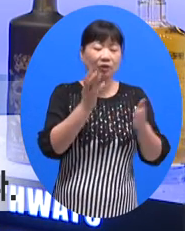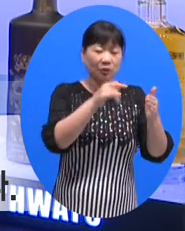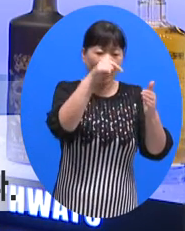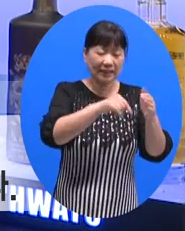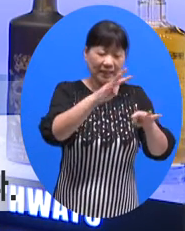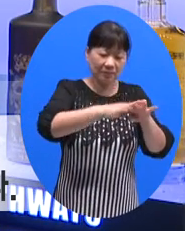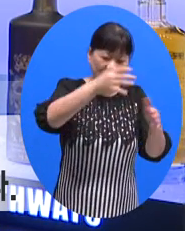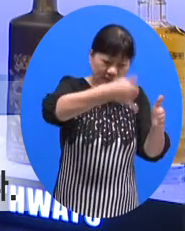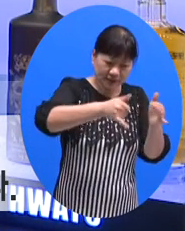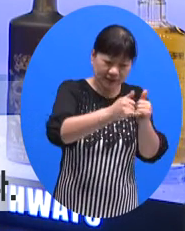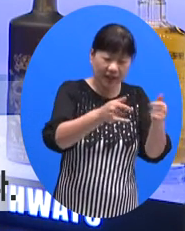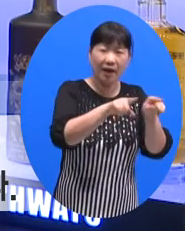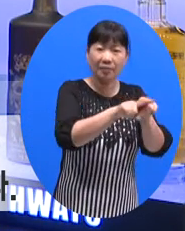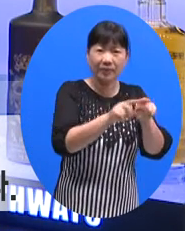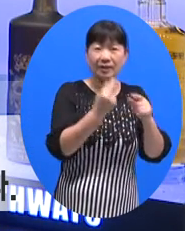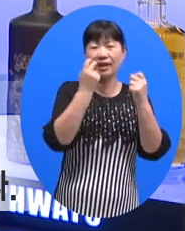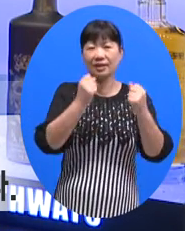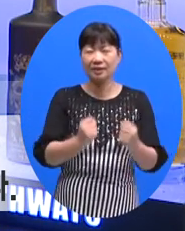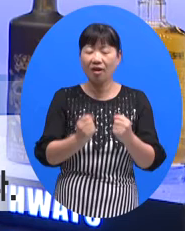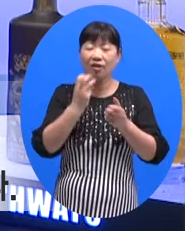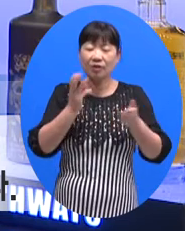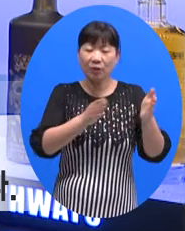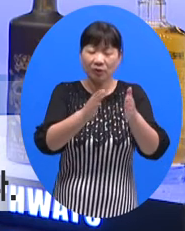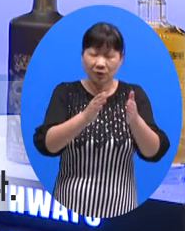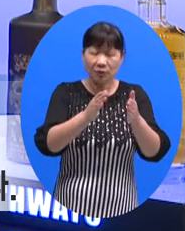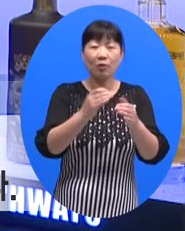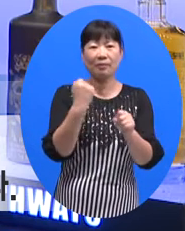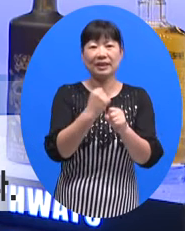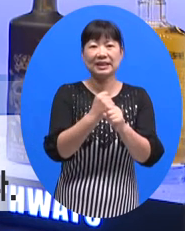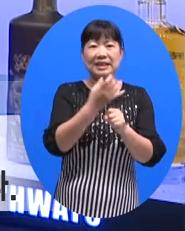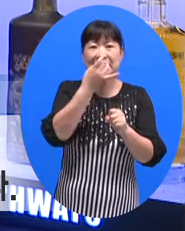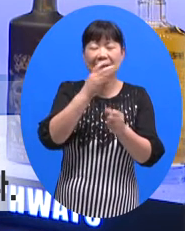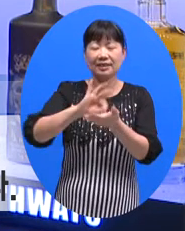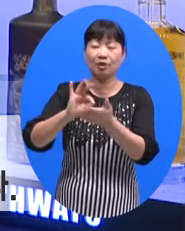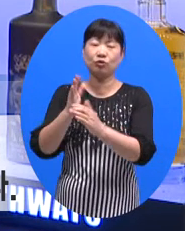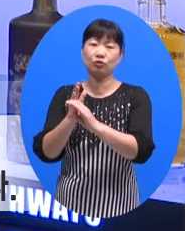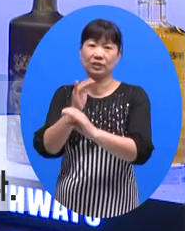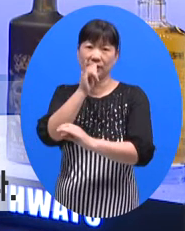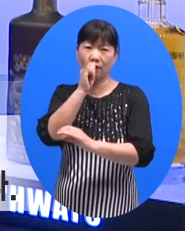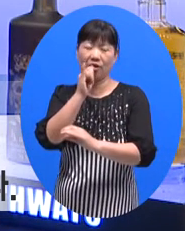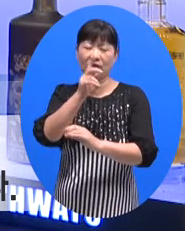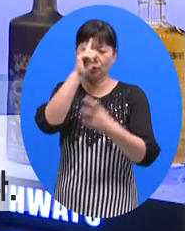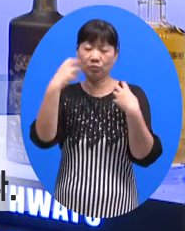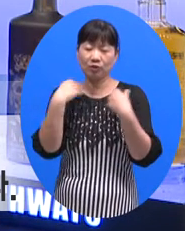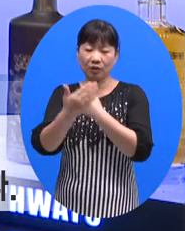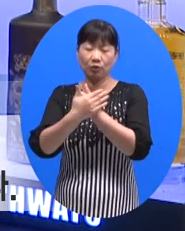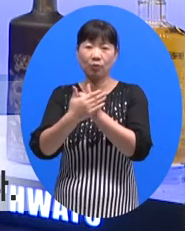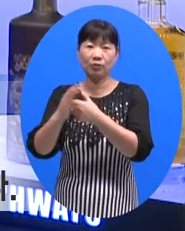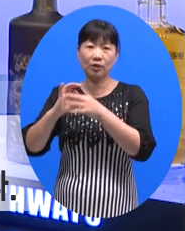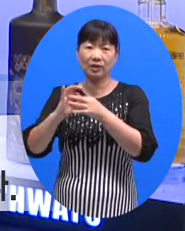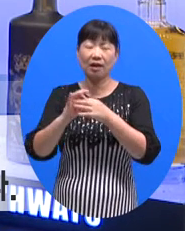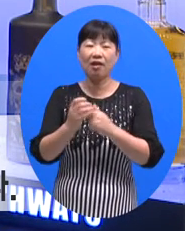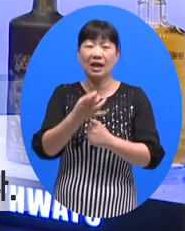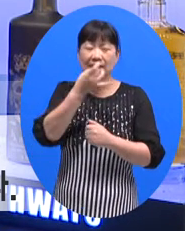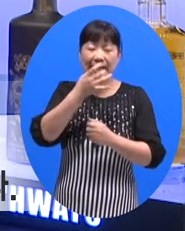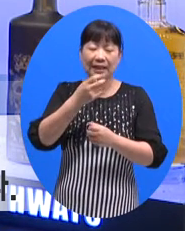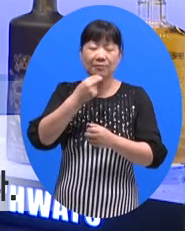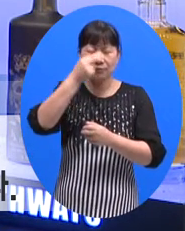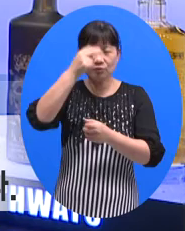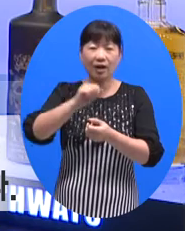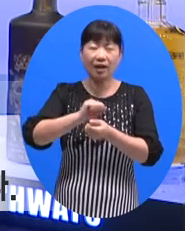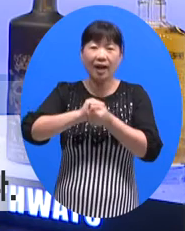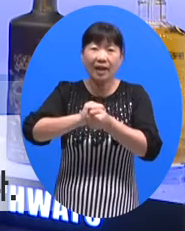경기미 를 사용하고 있습니다 그 지원 사업을 통해서 저희가 그 막걸리 제조 3 비하고